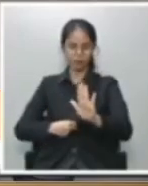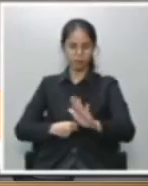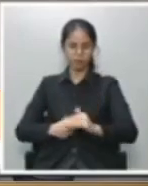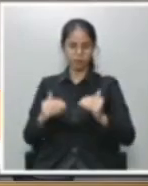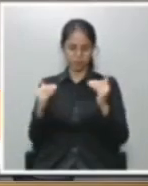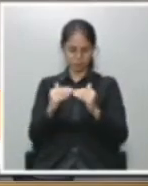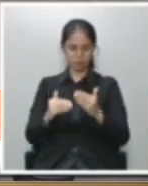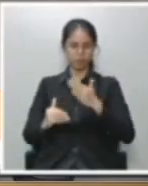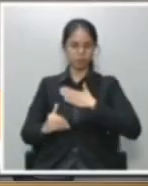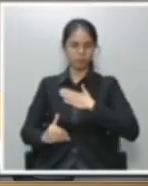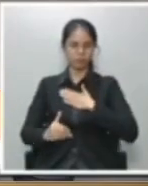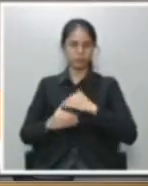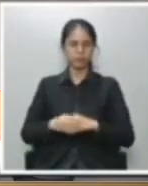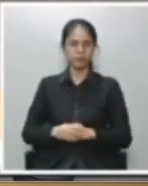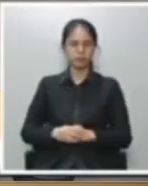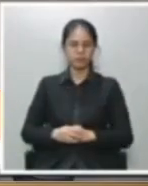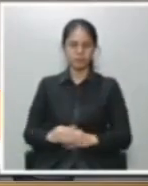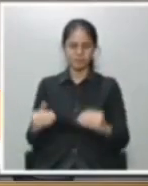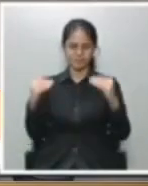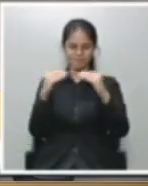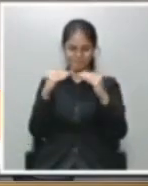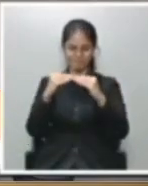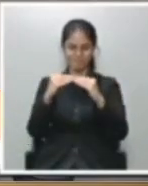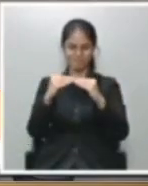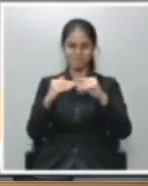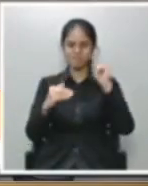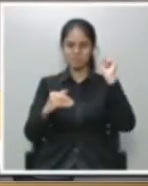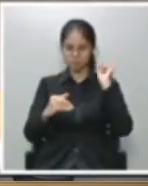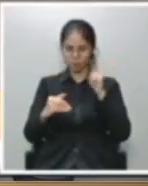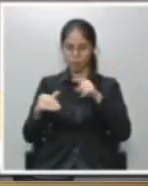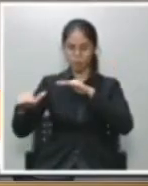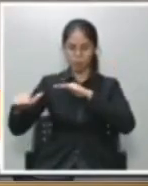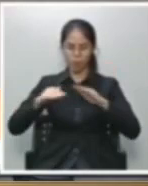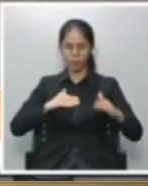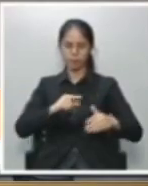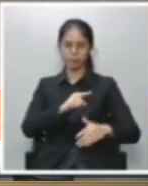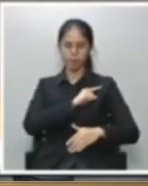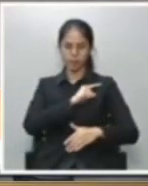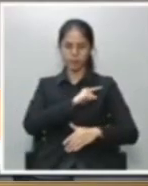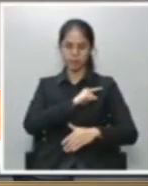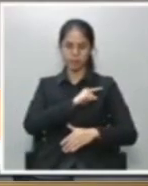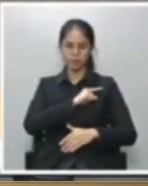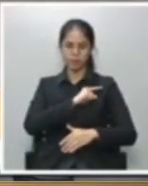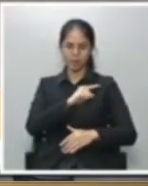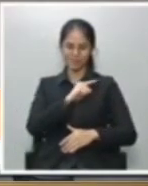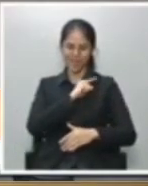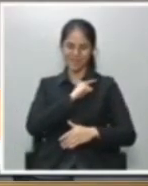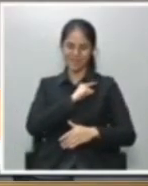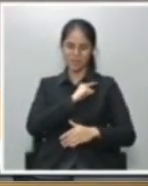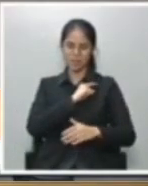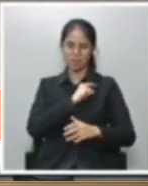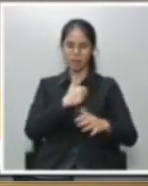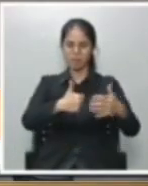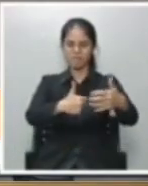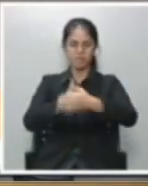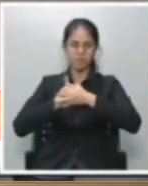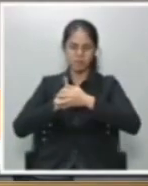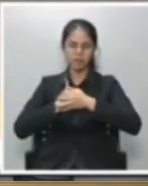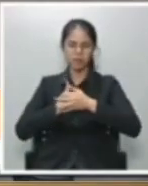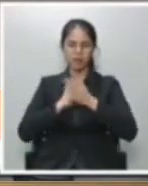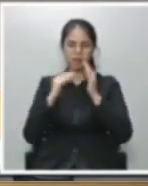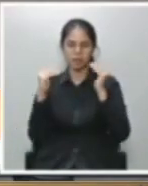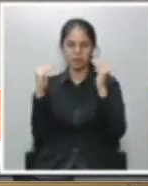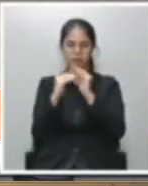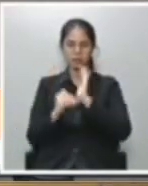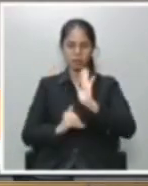ธิแท้จริงสิทธิต้องคู่กับหน้าที่เรามีหน้าที่ไม่ละเมิดสิทธิคนอื่นการยึดอำนาจเป็นการละ